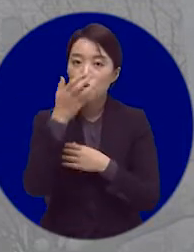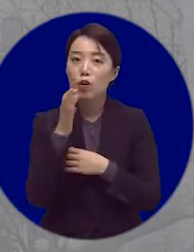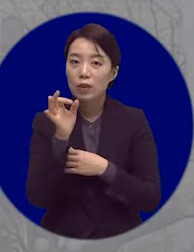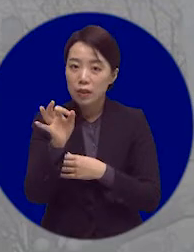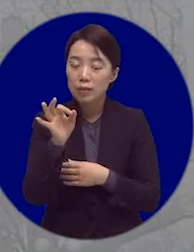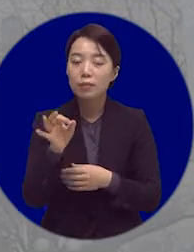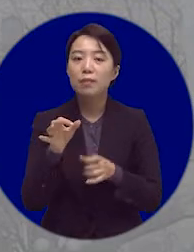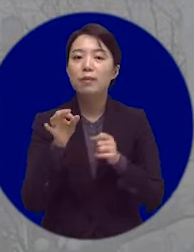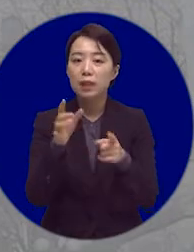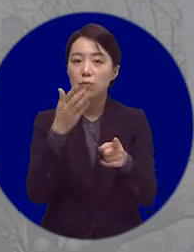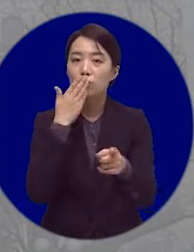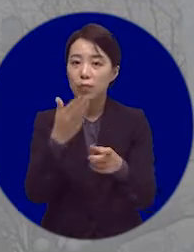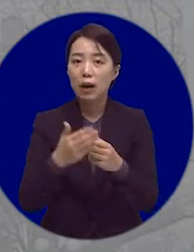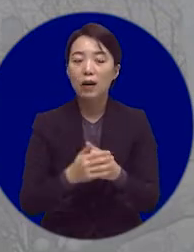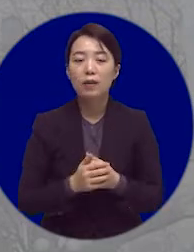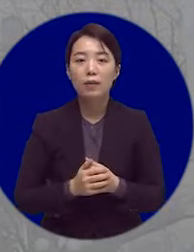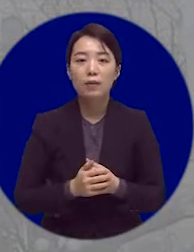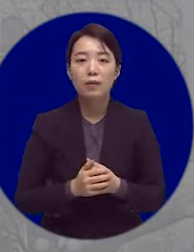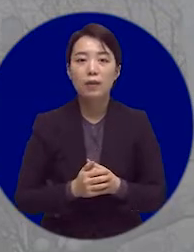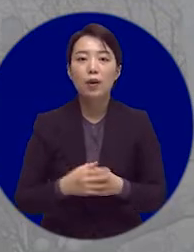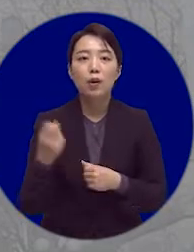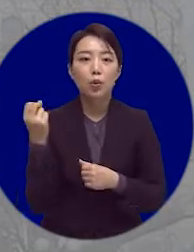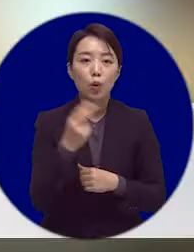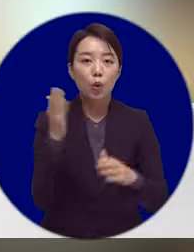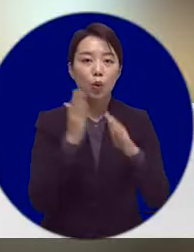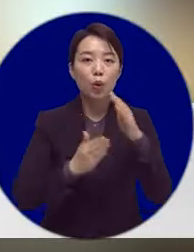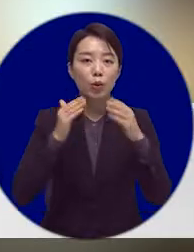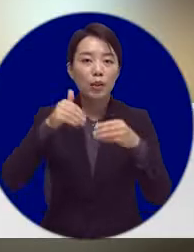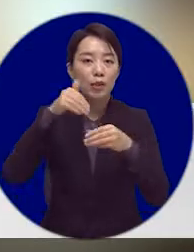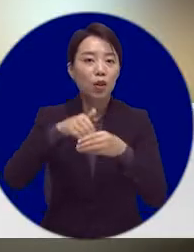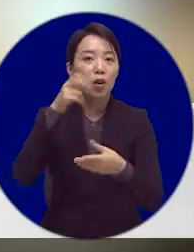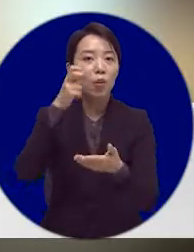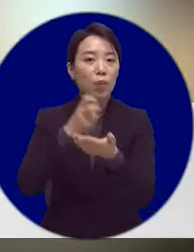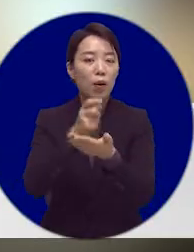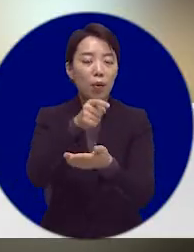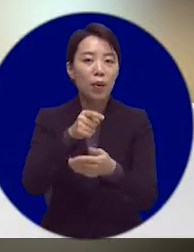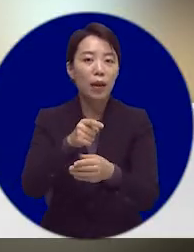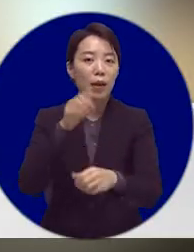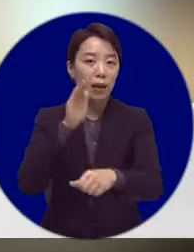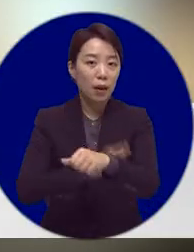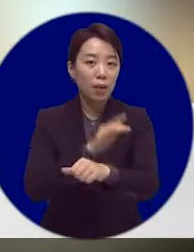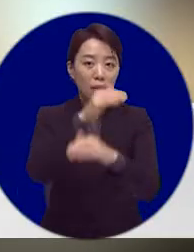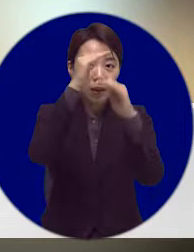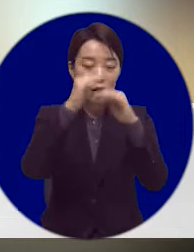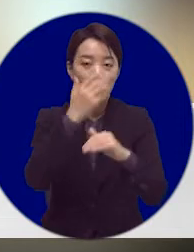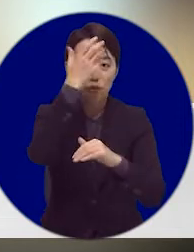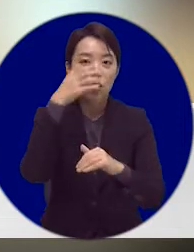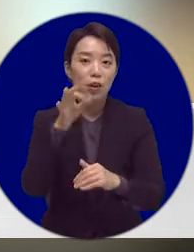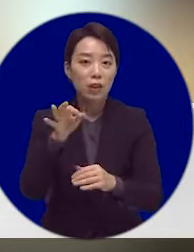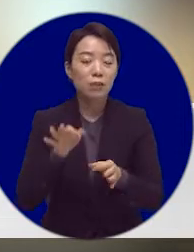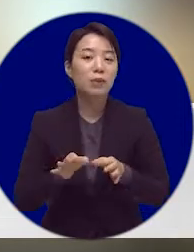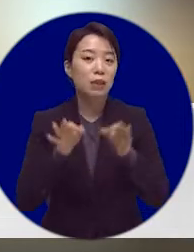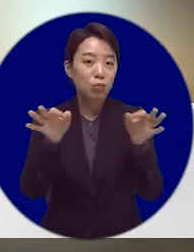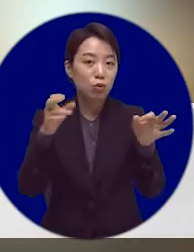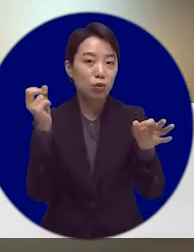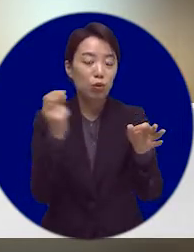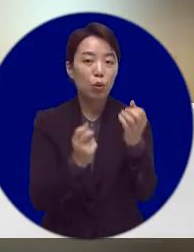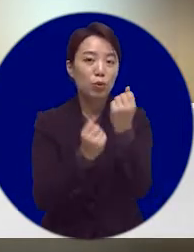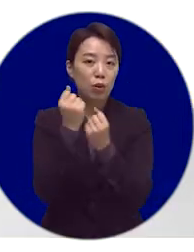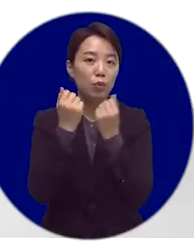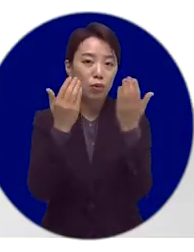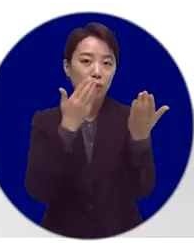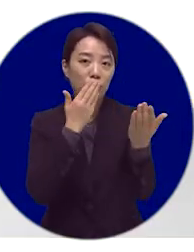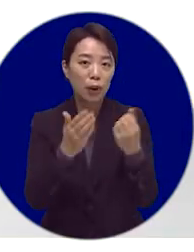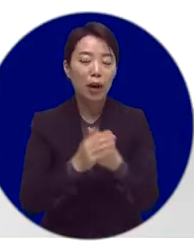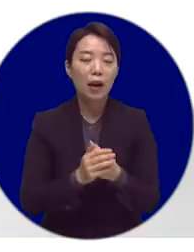후원에 후원금을 기부할 수 있습니다. 또 공직선거법에 위반되지 않는 방법으로 후원금 기부에 고지나 안내를